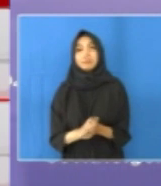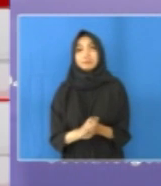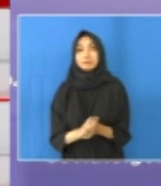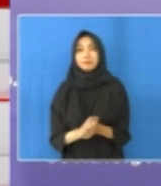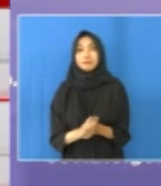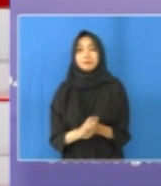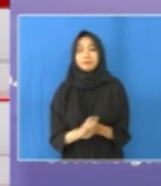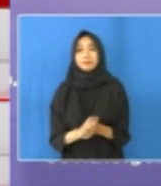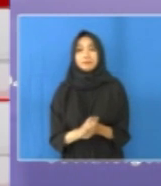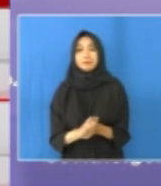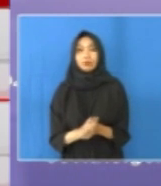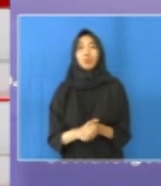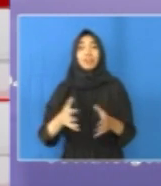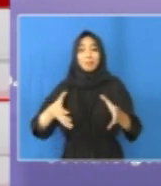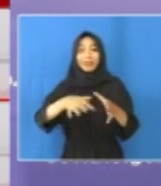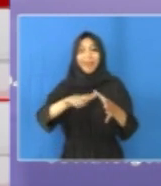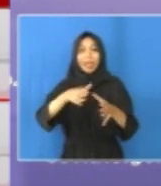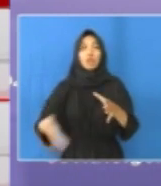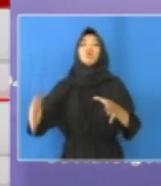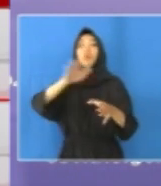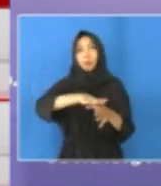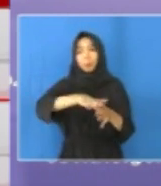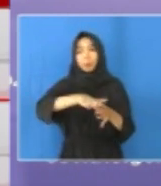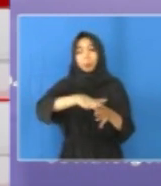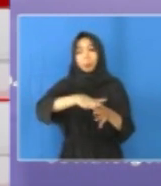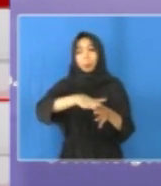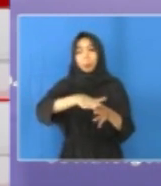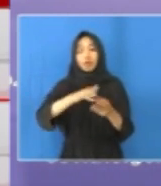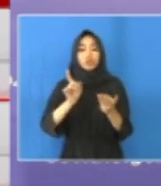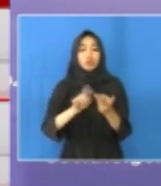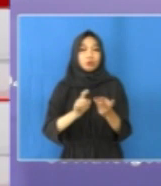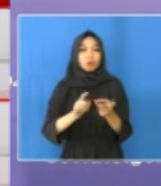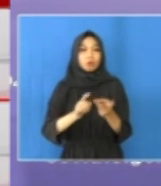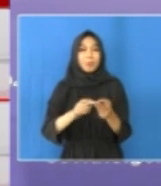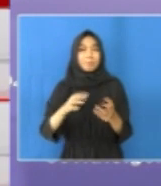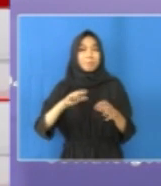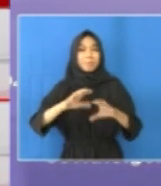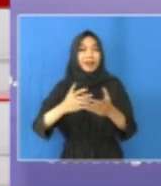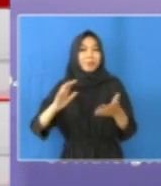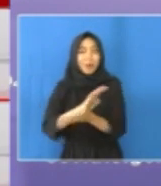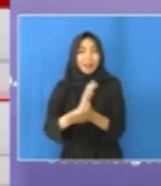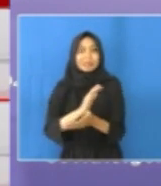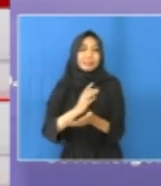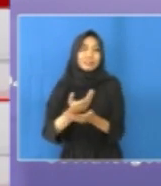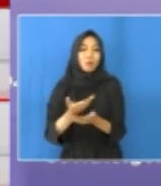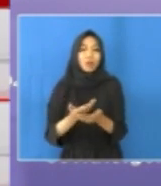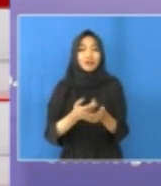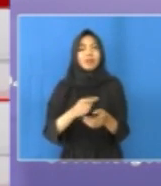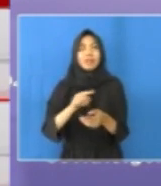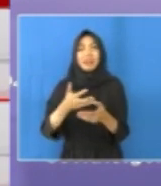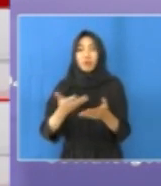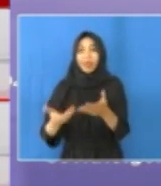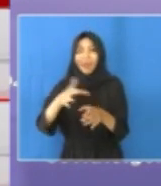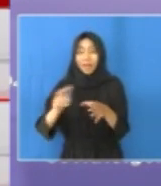tempat penampungan air menyingkirkan atau mendaur ulang barang-barang bekas yang dapat menjadi